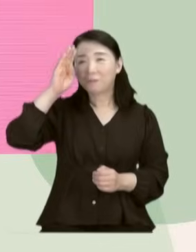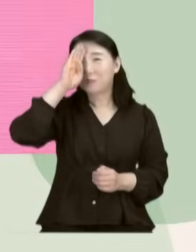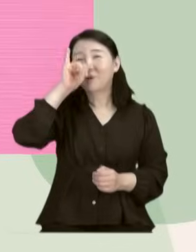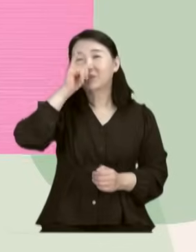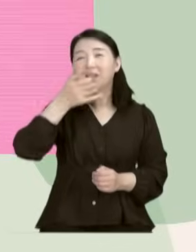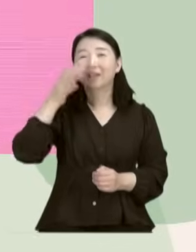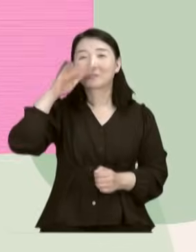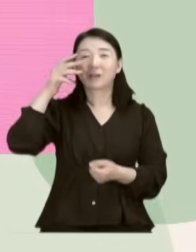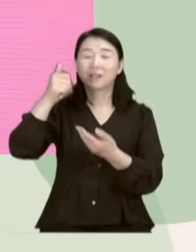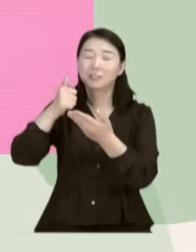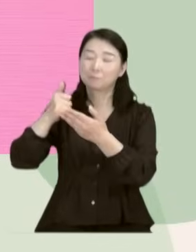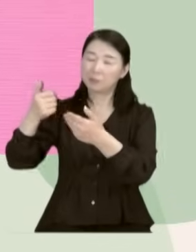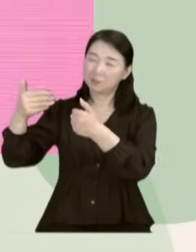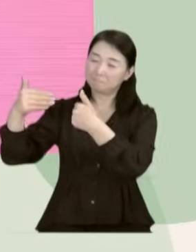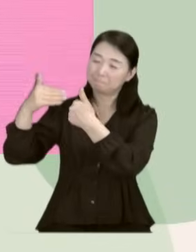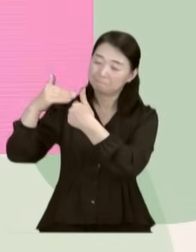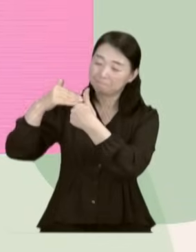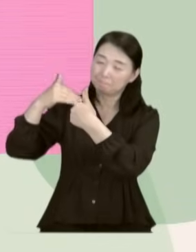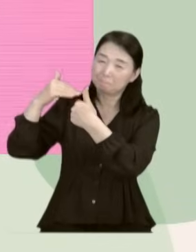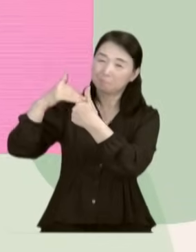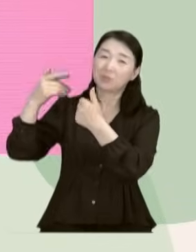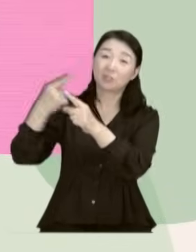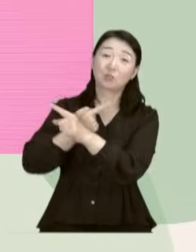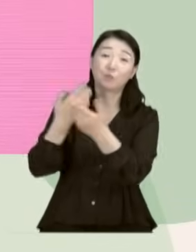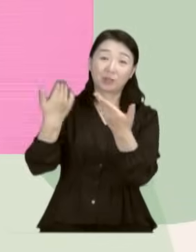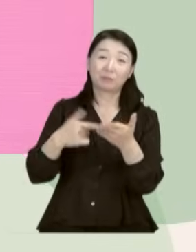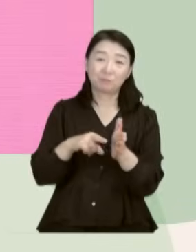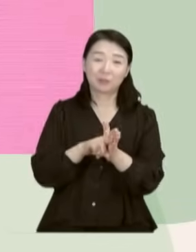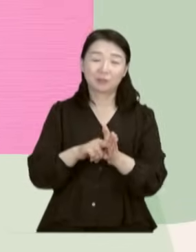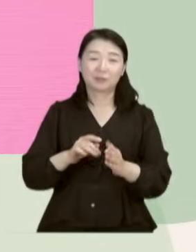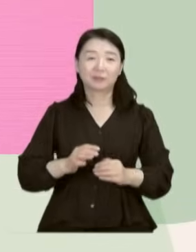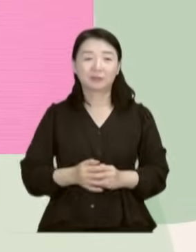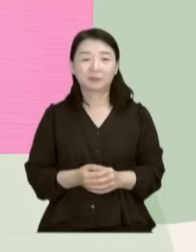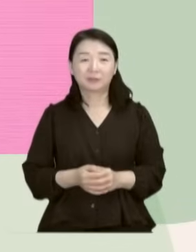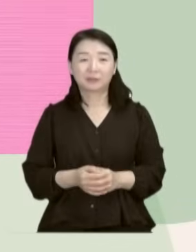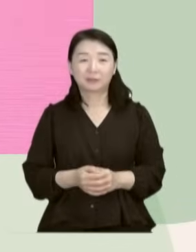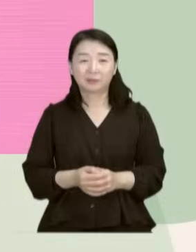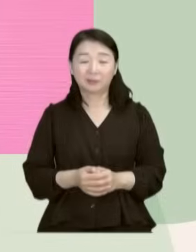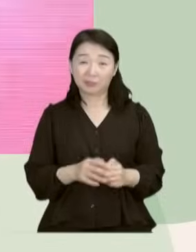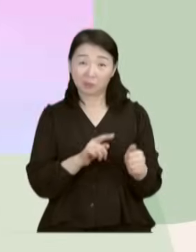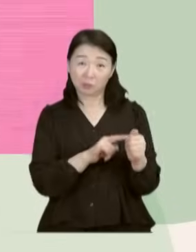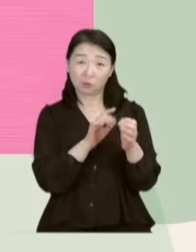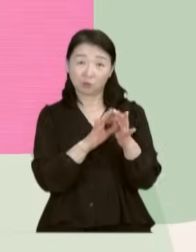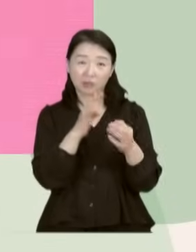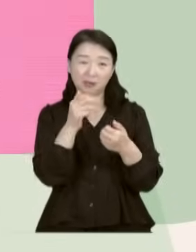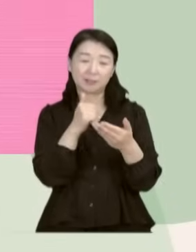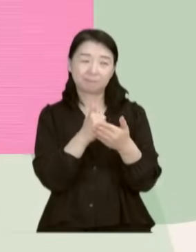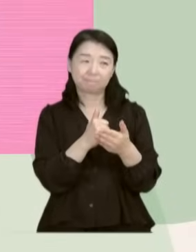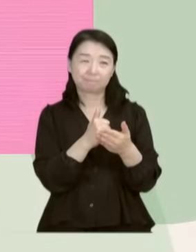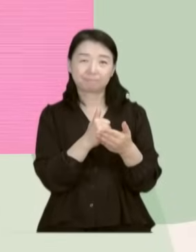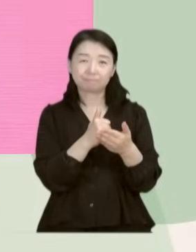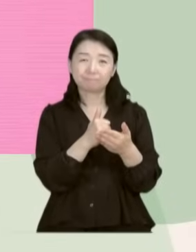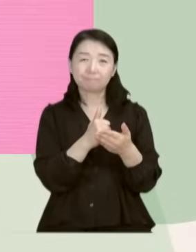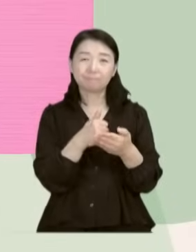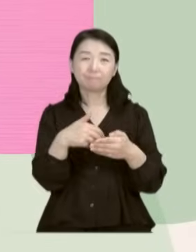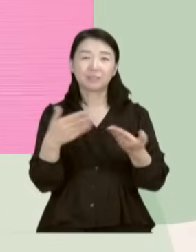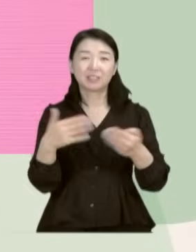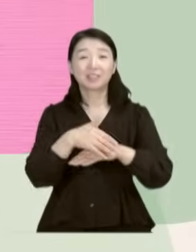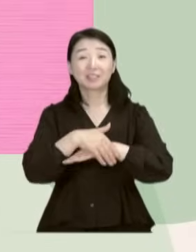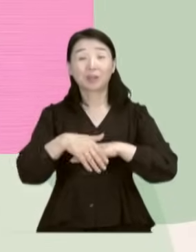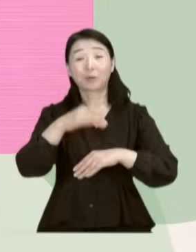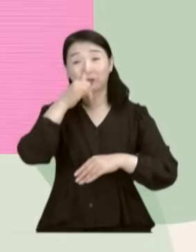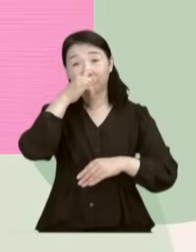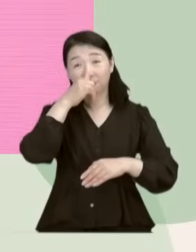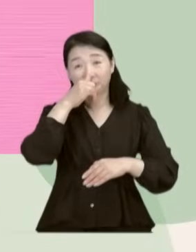있지만 하나님께서 반드시 개입하시고 치유하실 믿어 그리고 또 은성이를 통해서 하나님이 너무나 많은